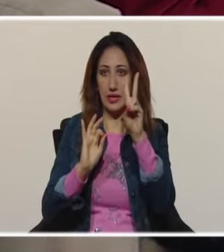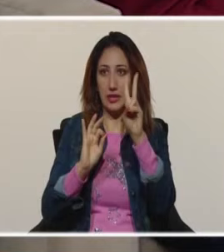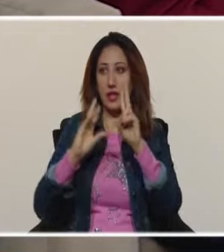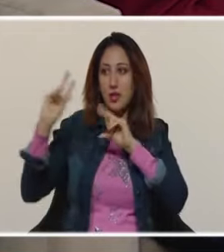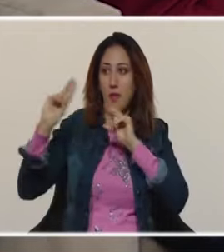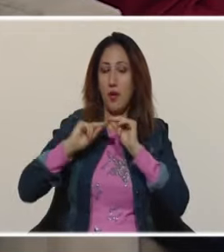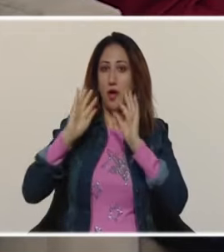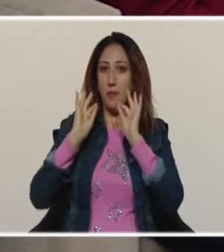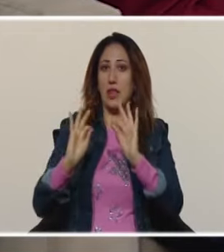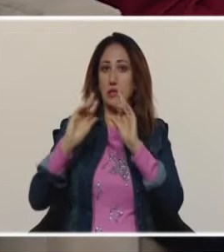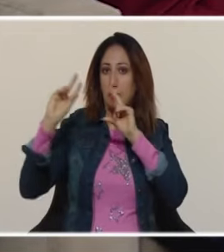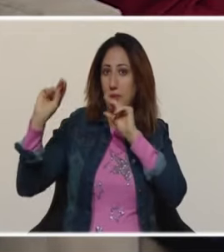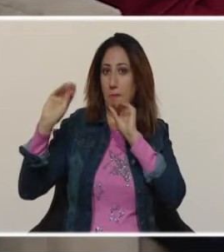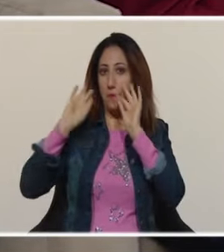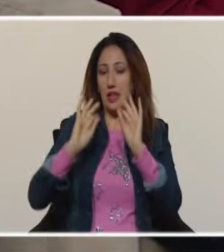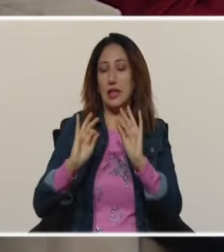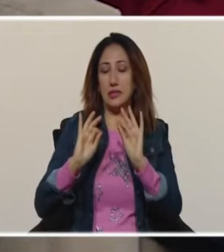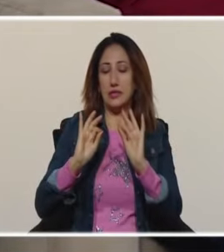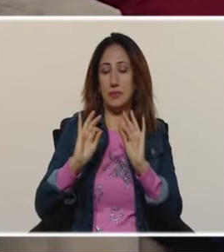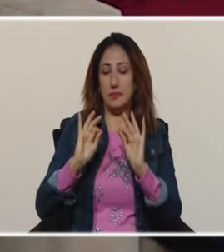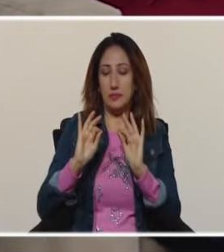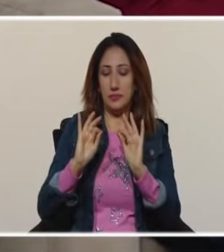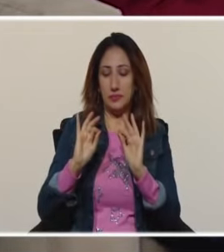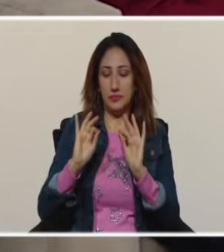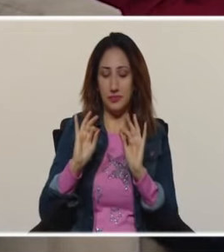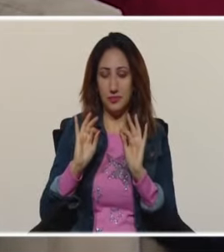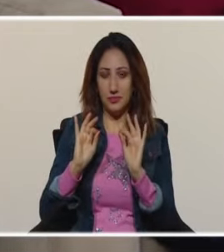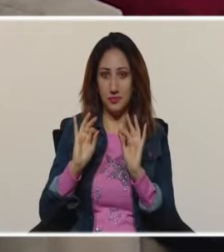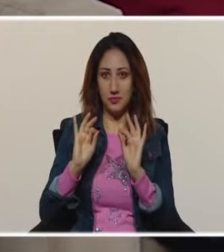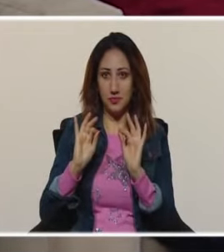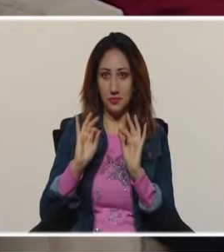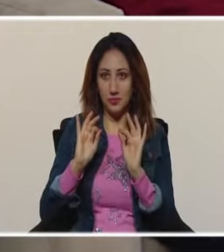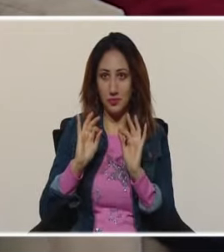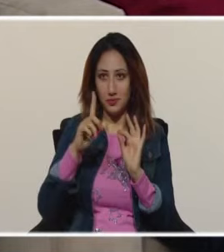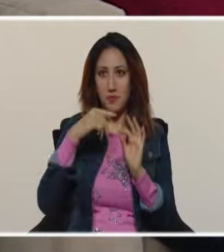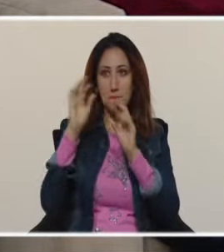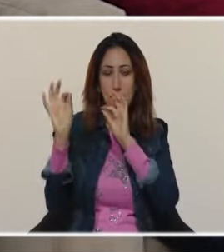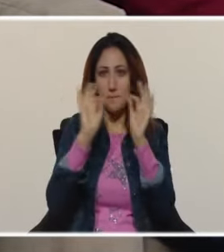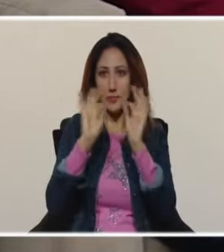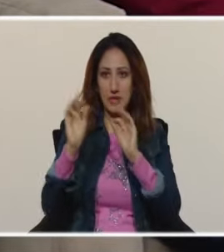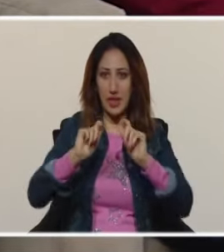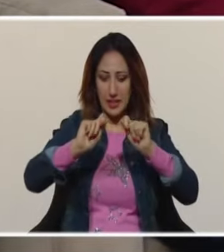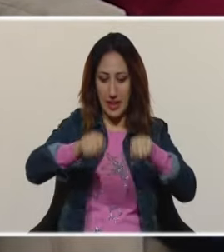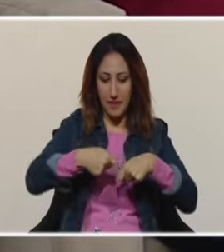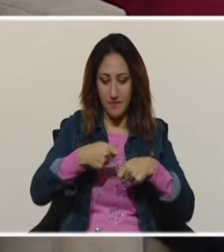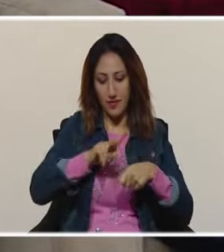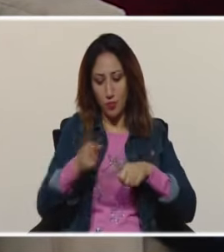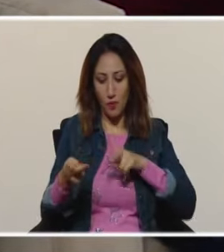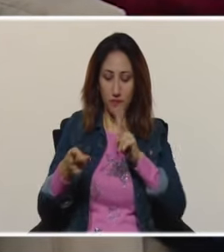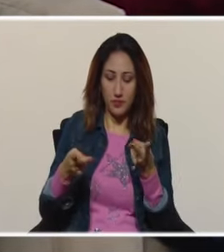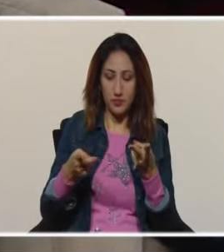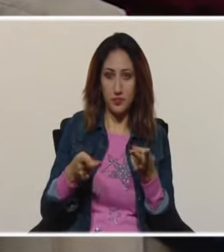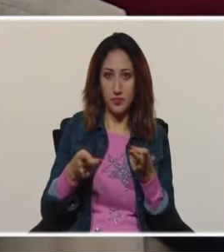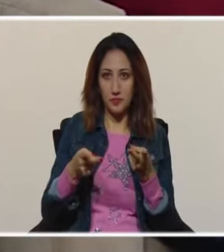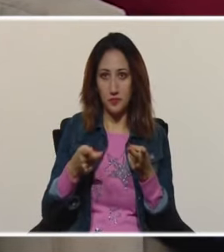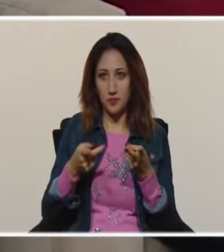بعض، كل حاجه نفس الستايل. وحتى بنزول الناس يعني، حتى في الكروكسات يعني بنحب نلبس فرده وفرده، ونحب نزول الناس